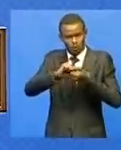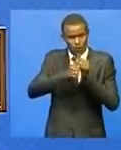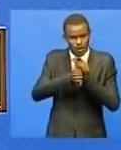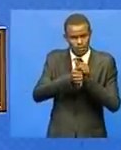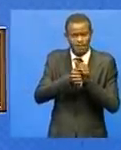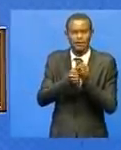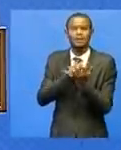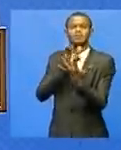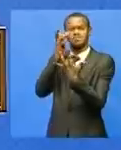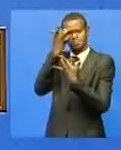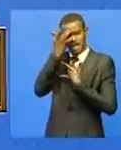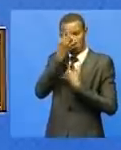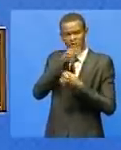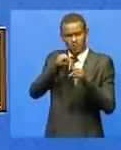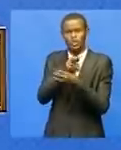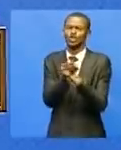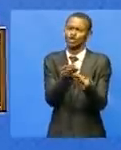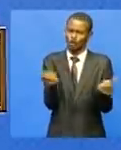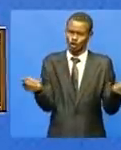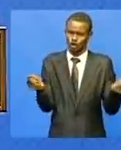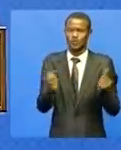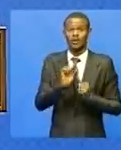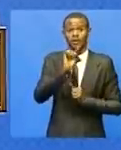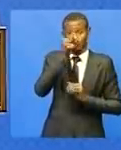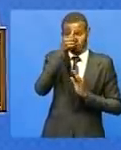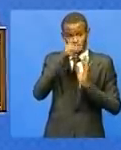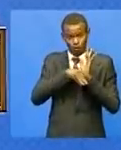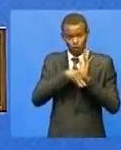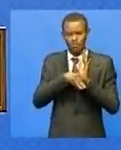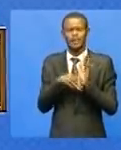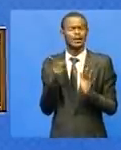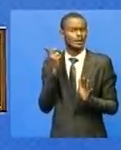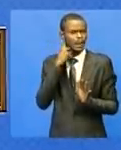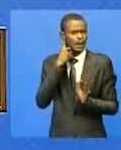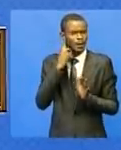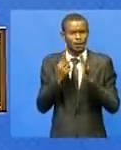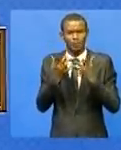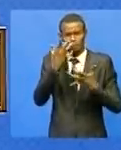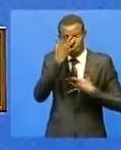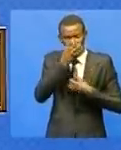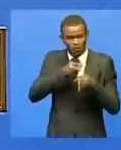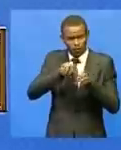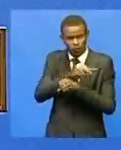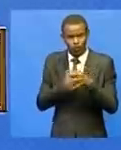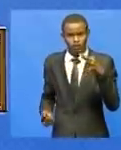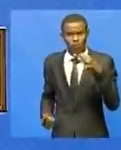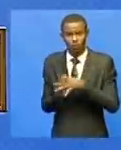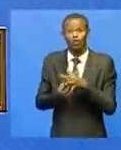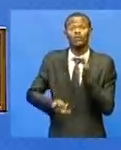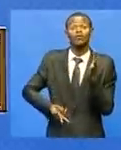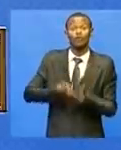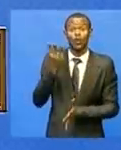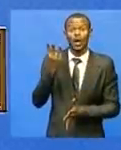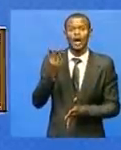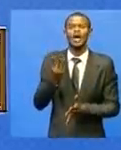du ministre de la Santé annonçant les débuts de la troisième vague, invite tous les acteurs sociaux